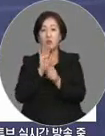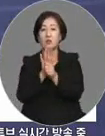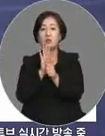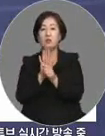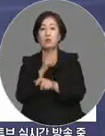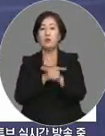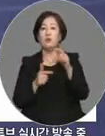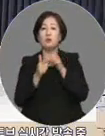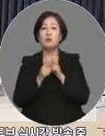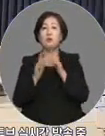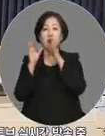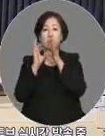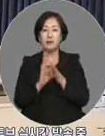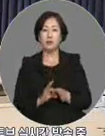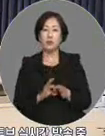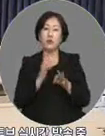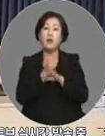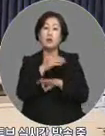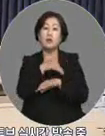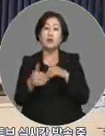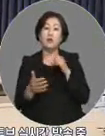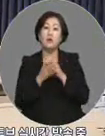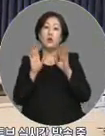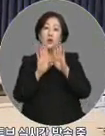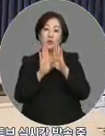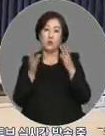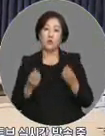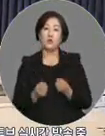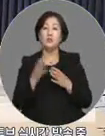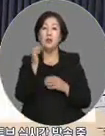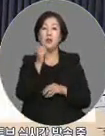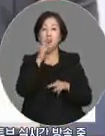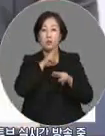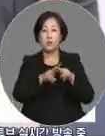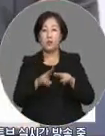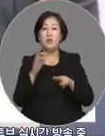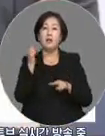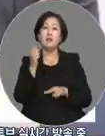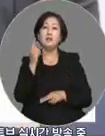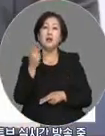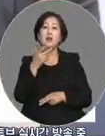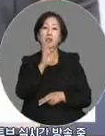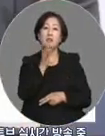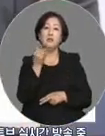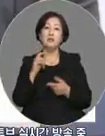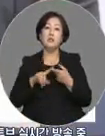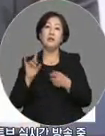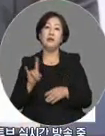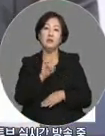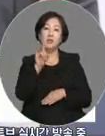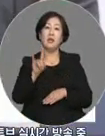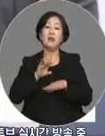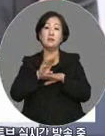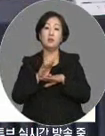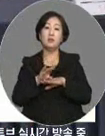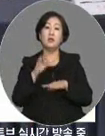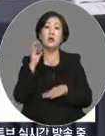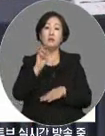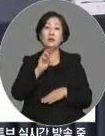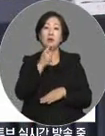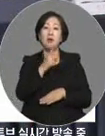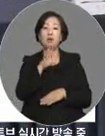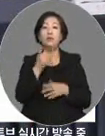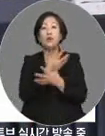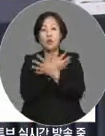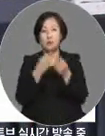맡기지 않겠습니다. 이날 개소식에선 S-OIL과 SK에너지, 현대자동차 등 31개 기업도 협약을